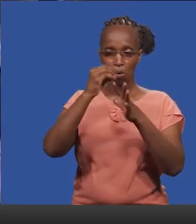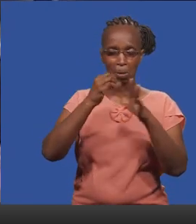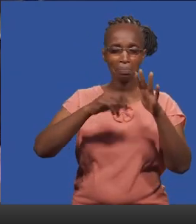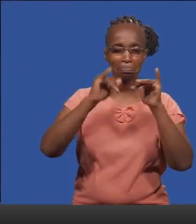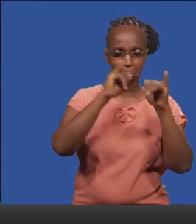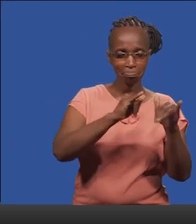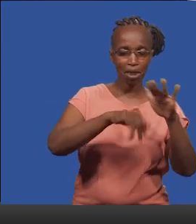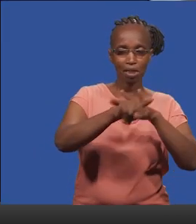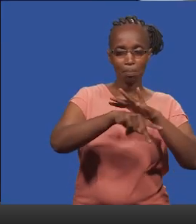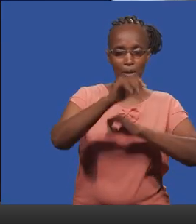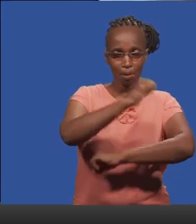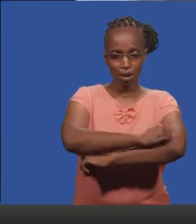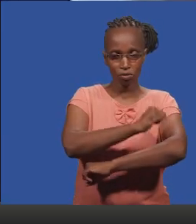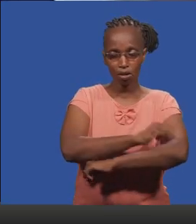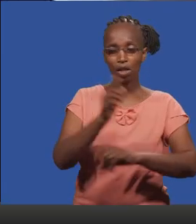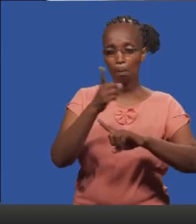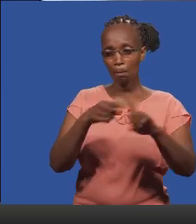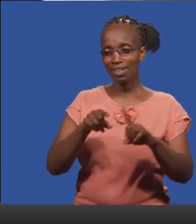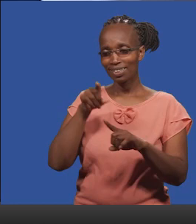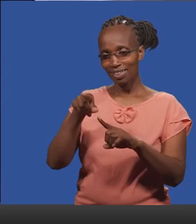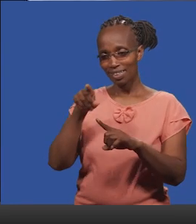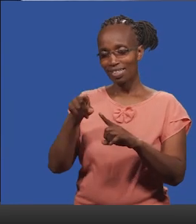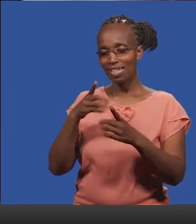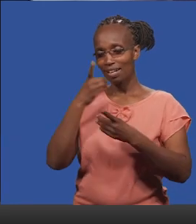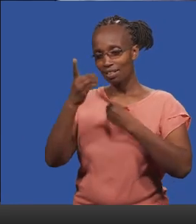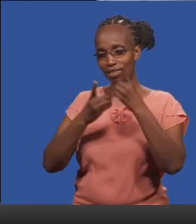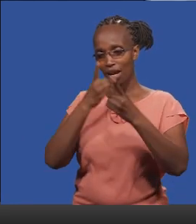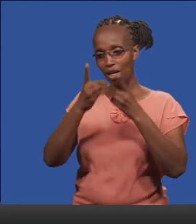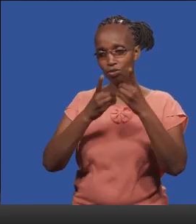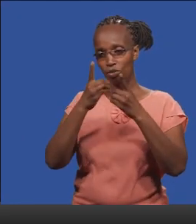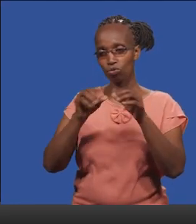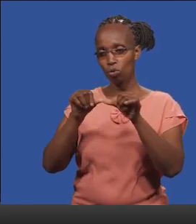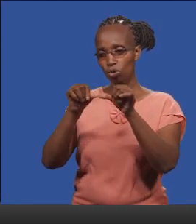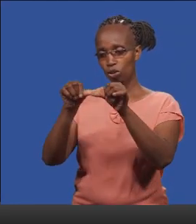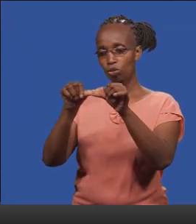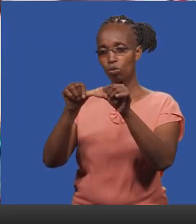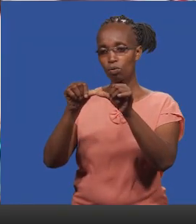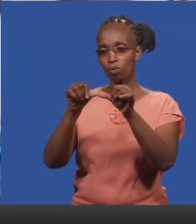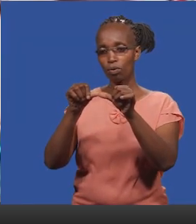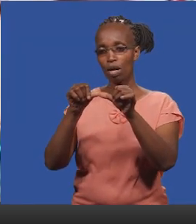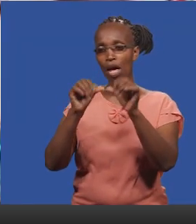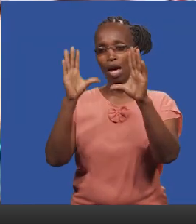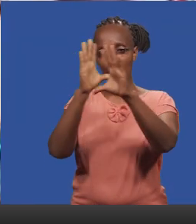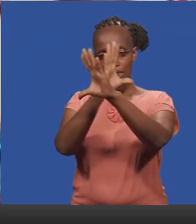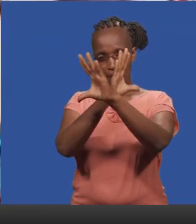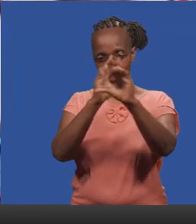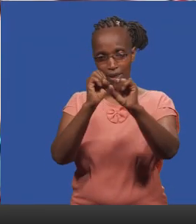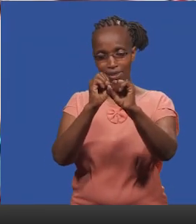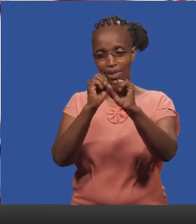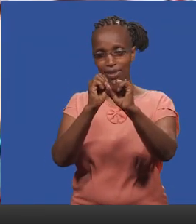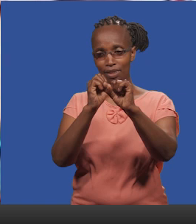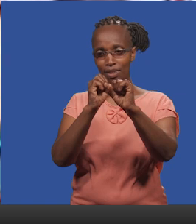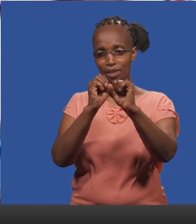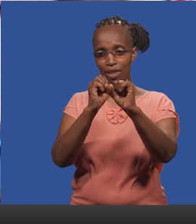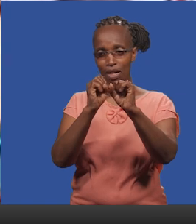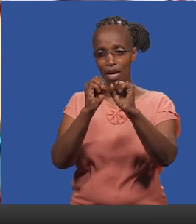kuwa swala hili litaamuliwa na jopo kazi lililoteuliwa na Rais William Ruto. President of the Republic of Kenya,